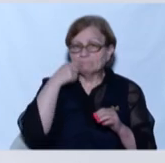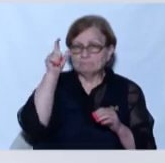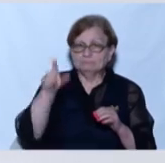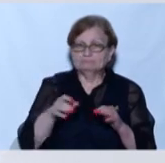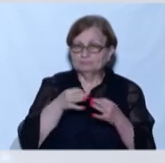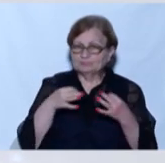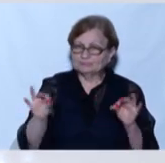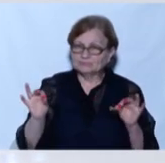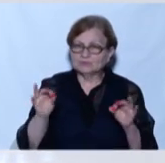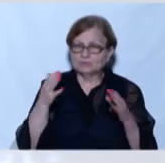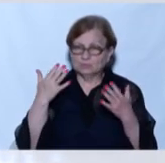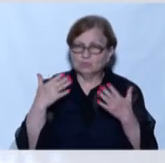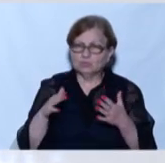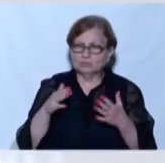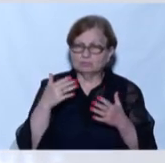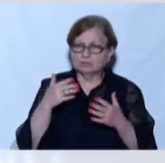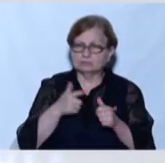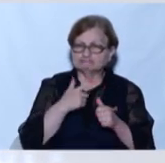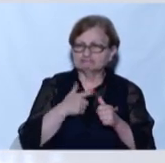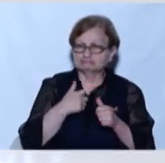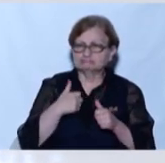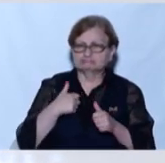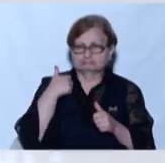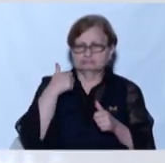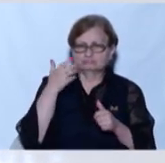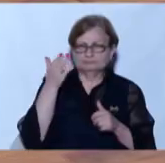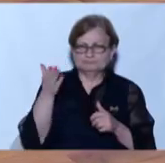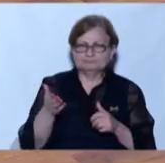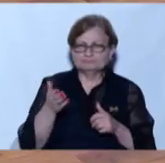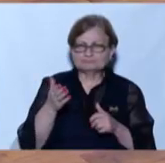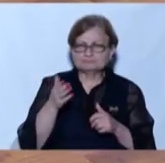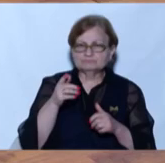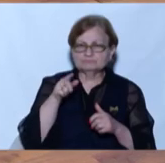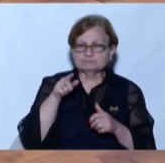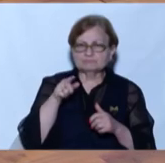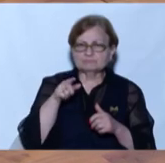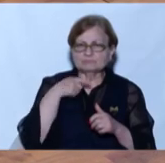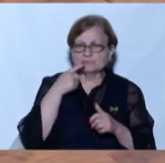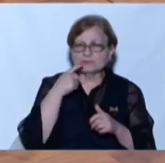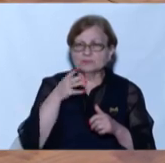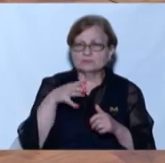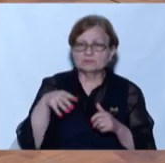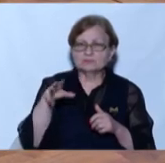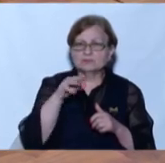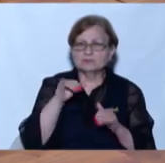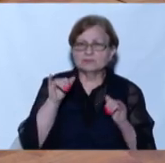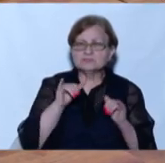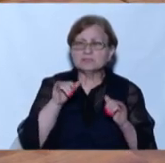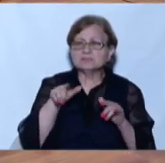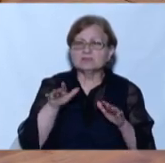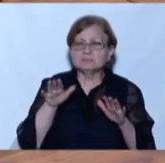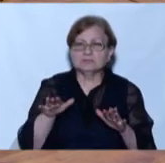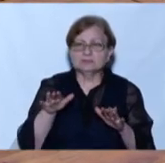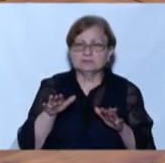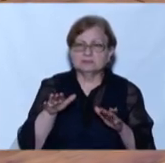თავისუფლების კულტი ესე ვთქვათ იქმნება. რასაკვირველია ამის ურცავა დედამიწაზე იქ სადაც ამისი ადგილია.